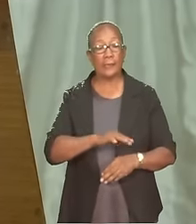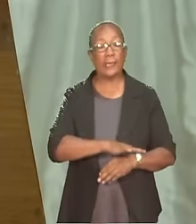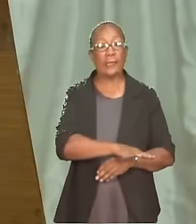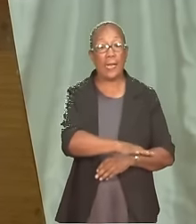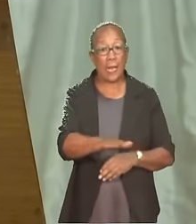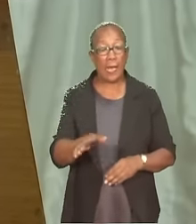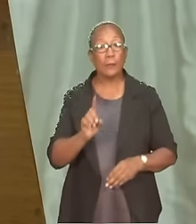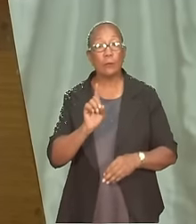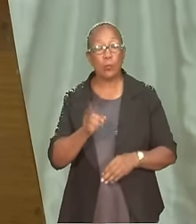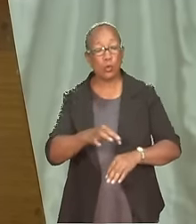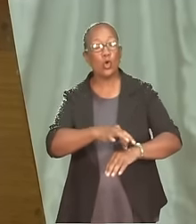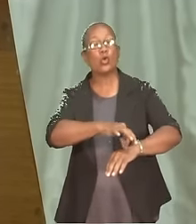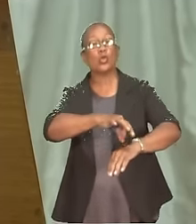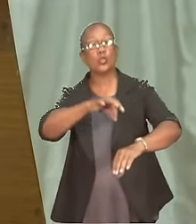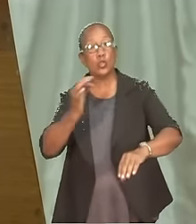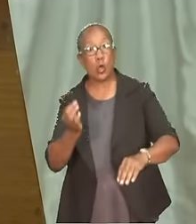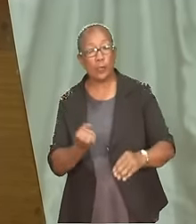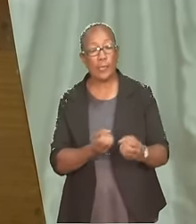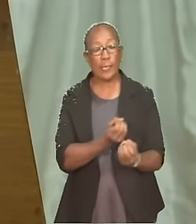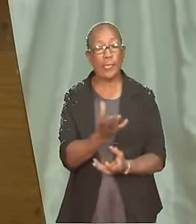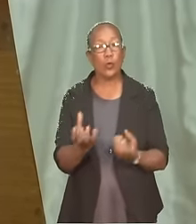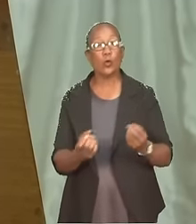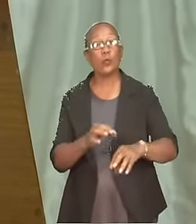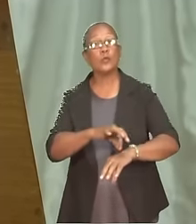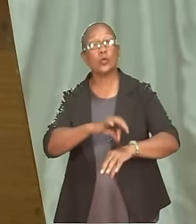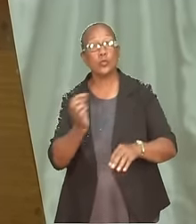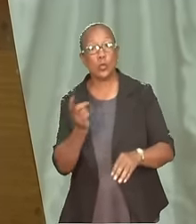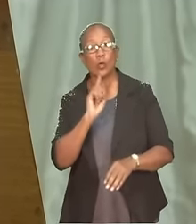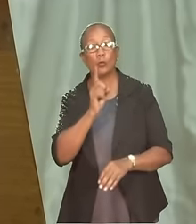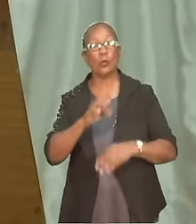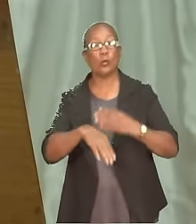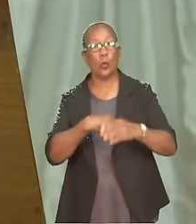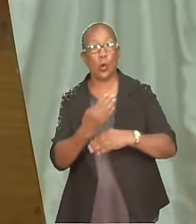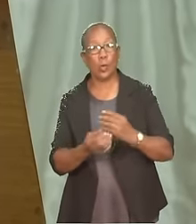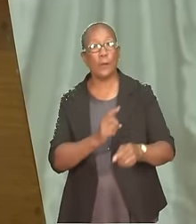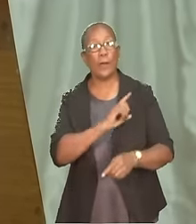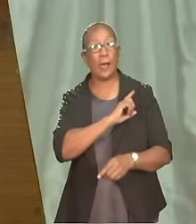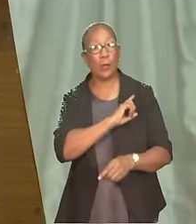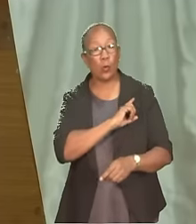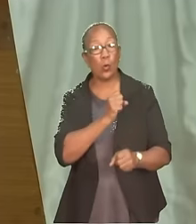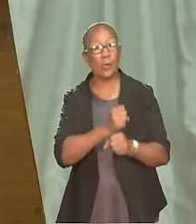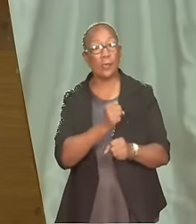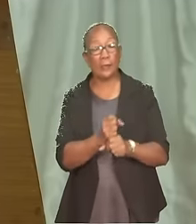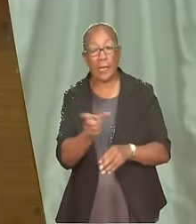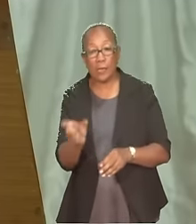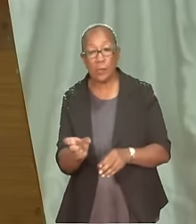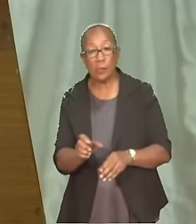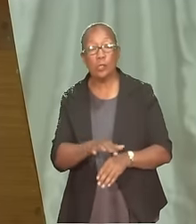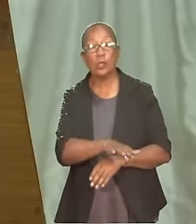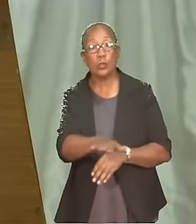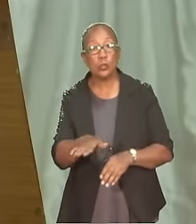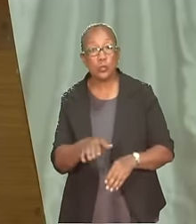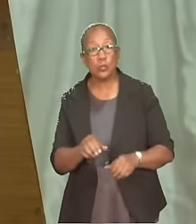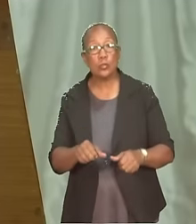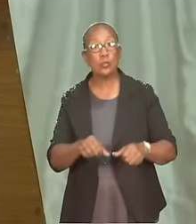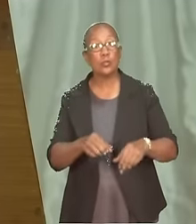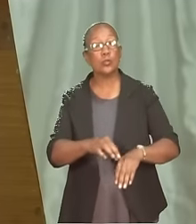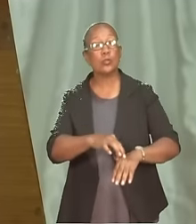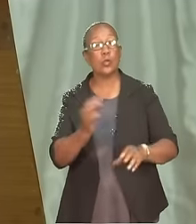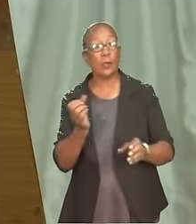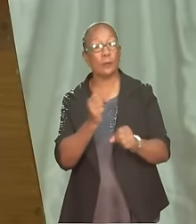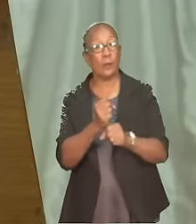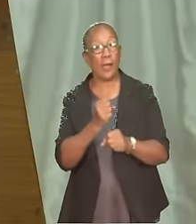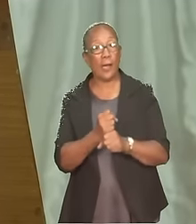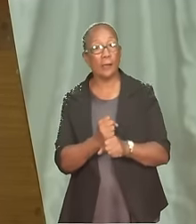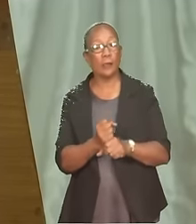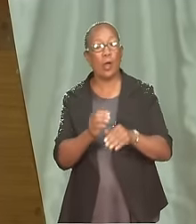de economie gezond gaan maken, maar ook het ambtenaarapparaat gezond gaan maken. Dus ook hier zijn we al begonnen af te